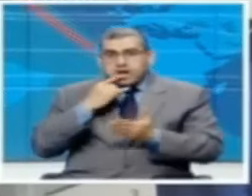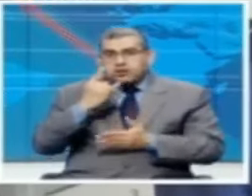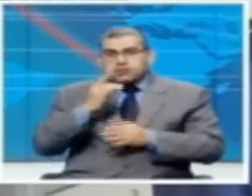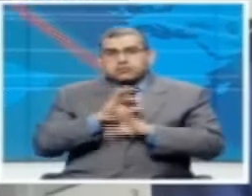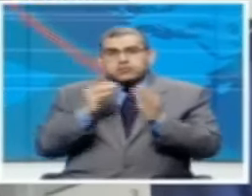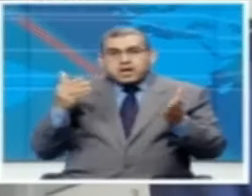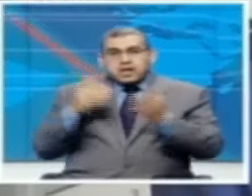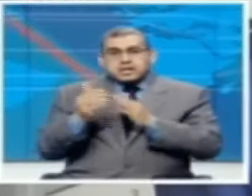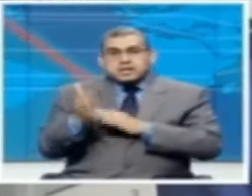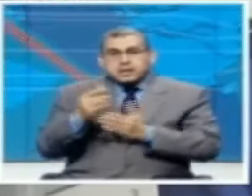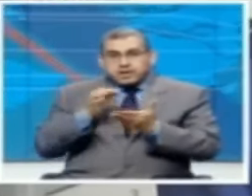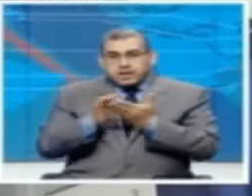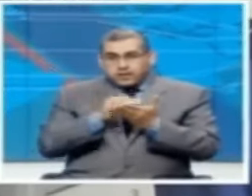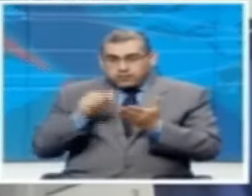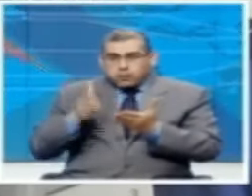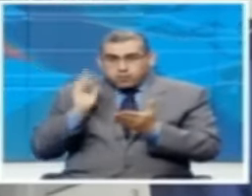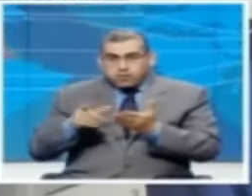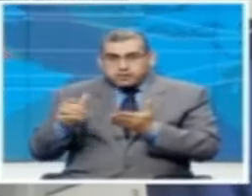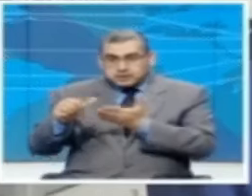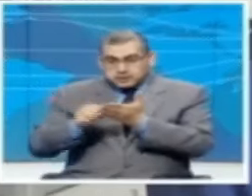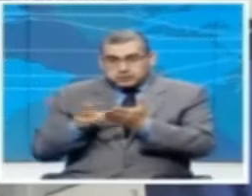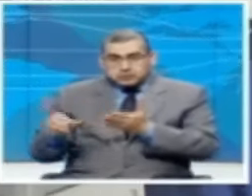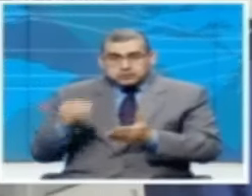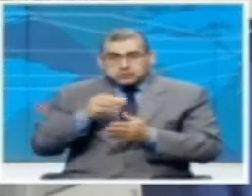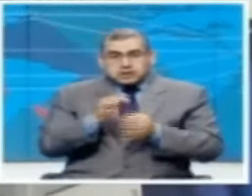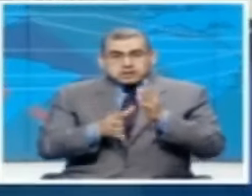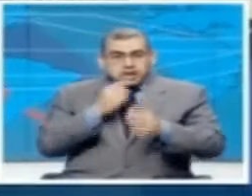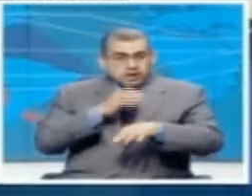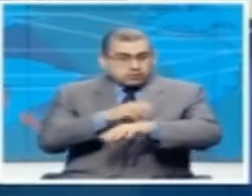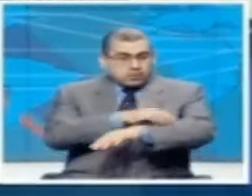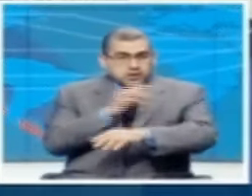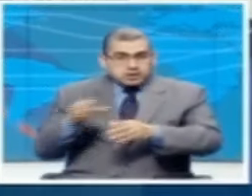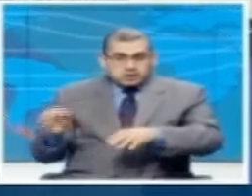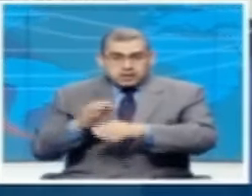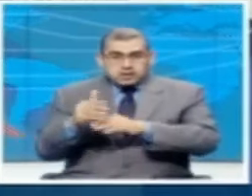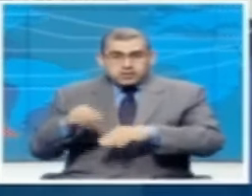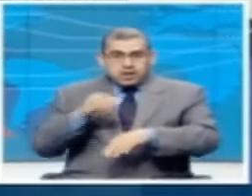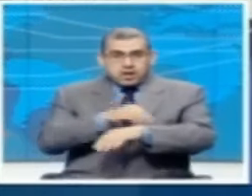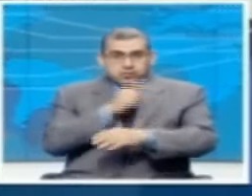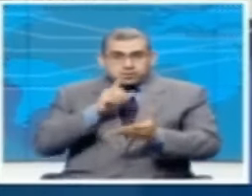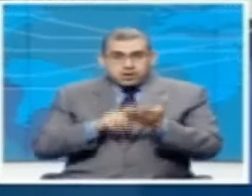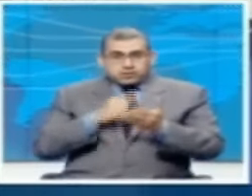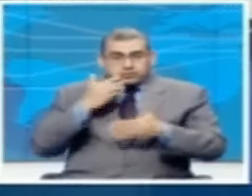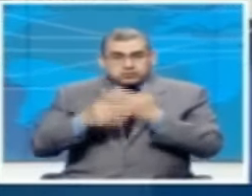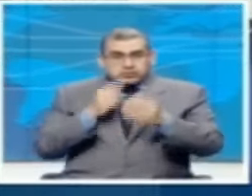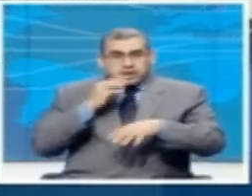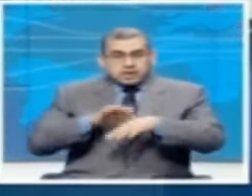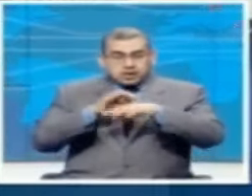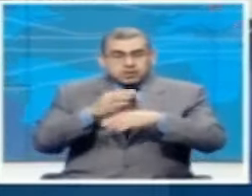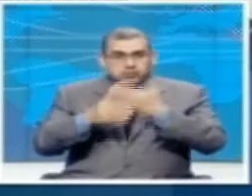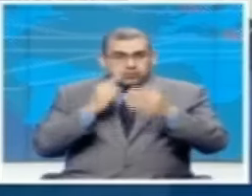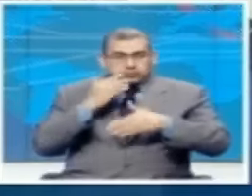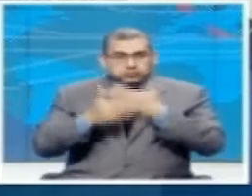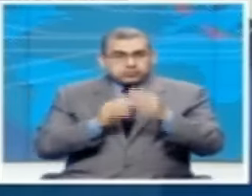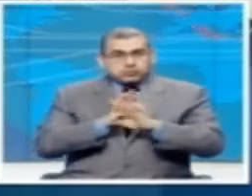ان قشر السمك البلتي عنده القدره على معالجه حروق الجلد من الدرجه الثانيه للثالثه ويرجع الجلد لشكله الطبيعي